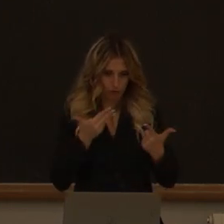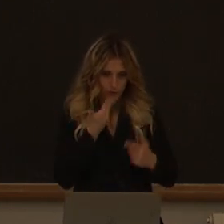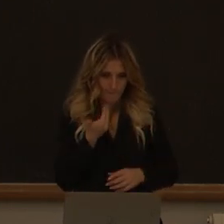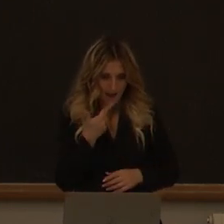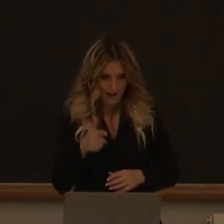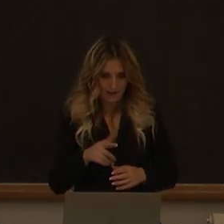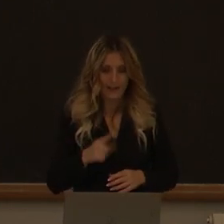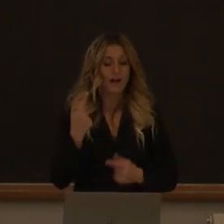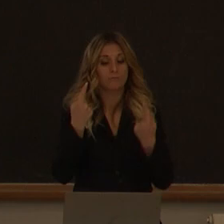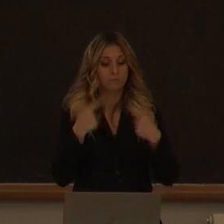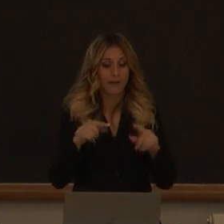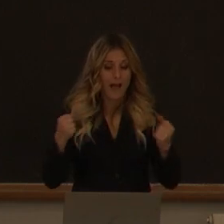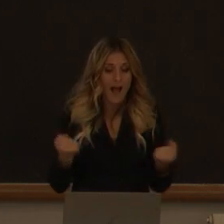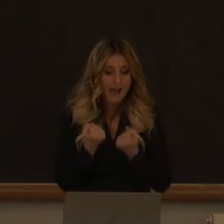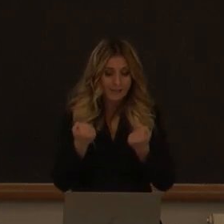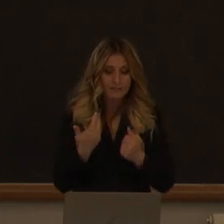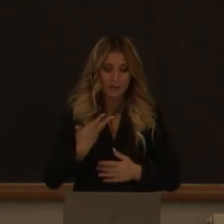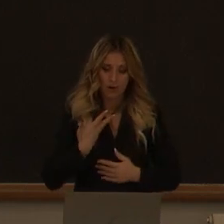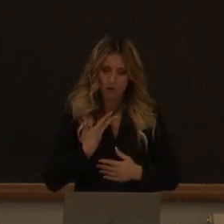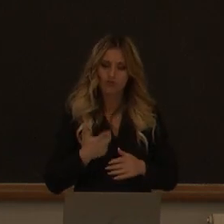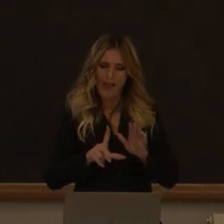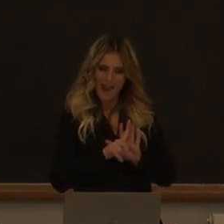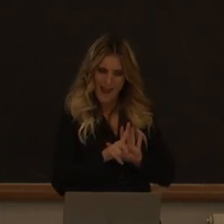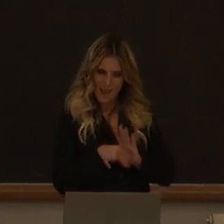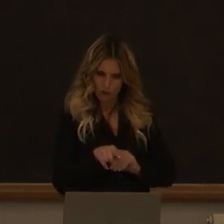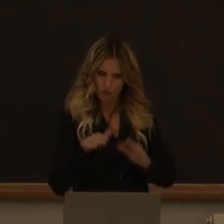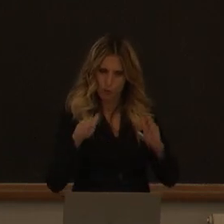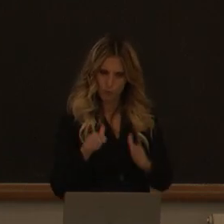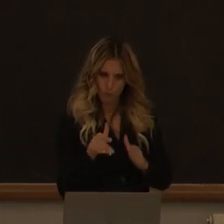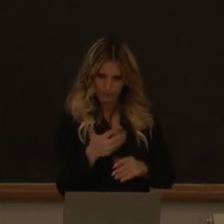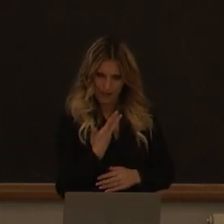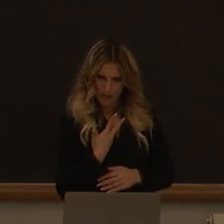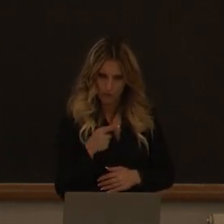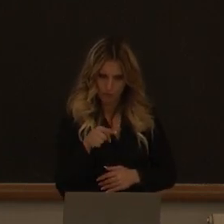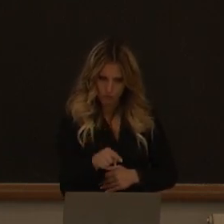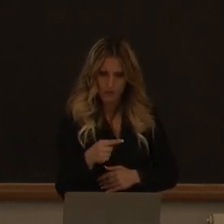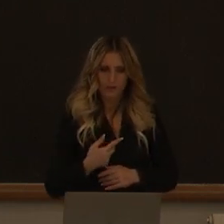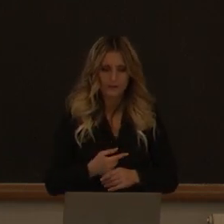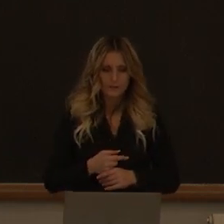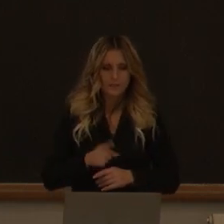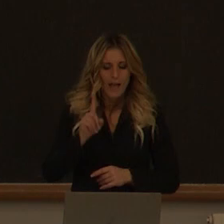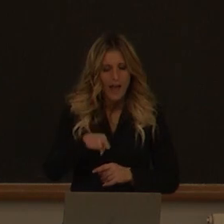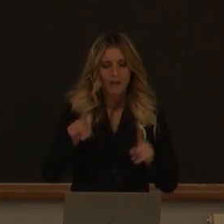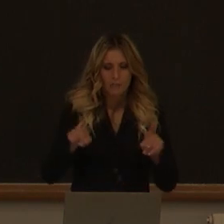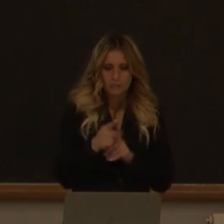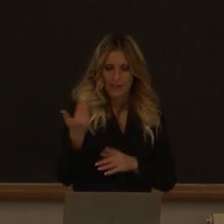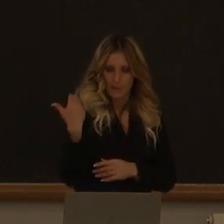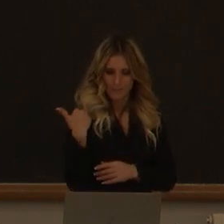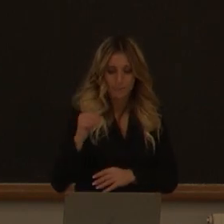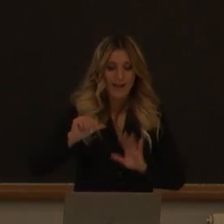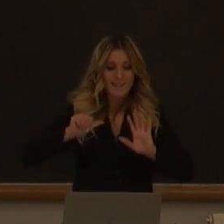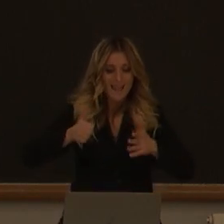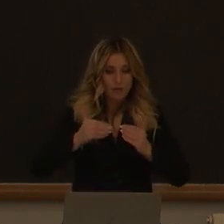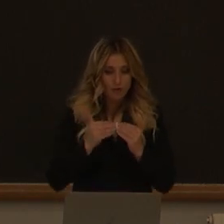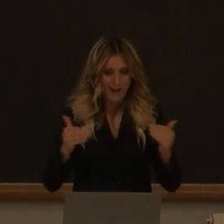Questa attività è anche, diciamo, regolamentata dal decreto legislativo di cui abbiamo detto prima e rientra, come quella che abbiamo visto prima, nel